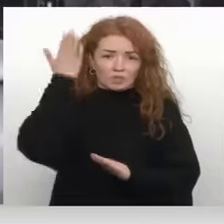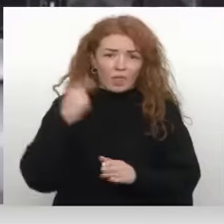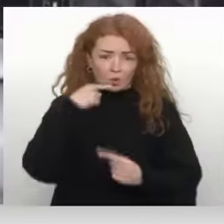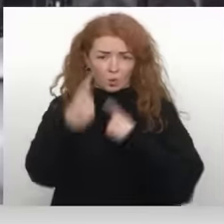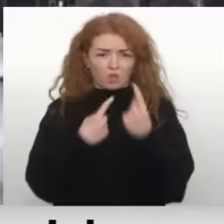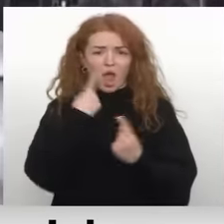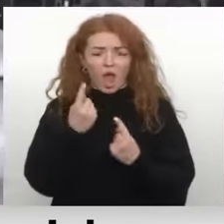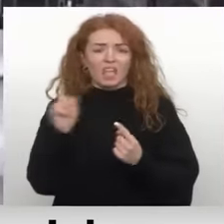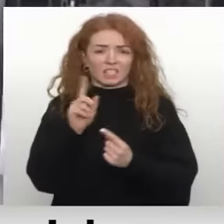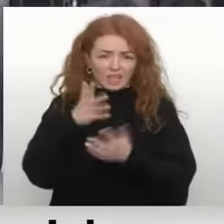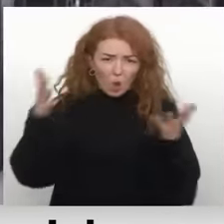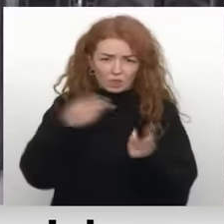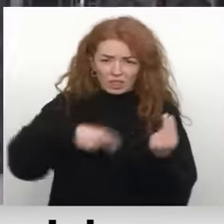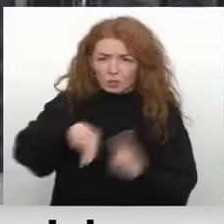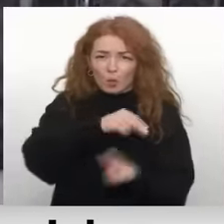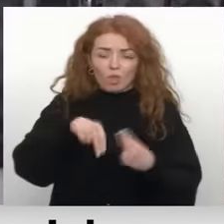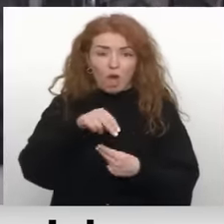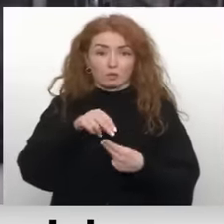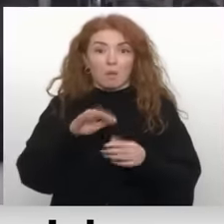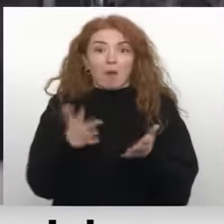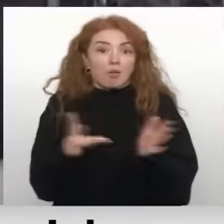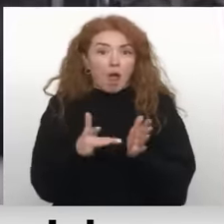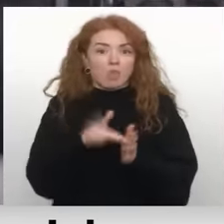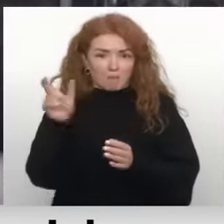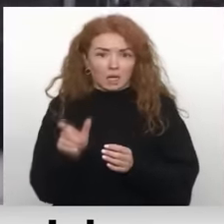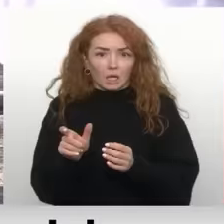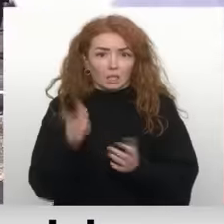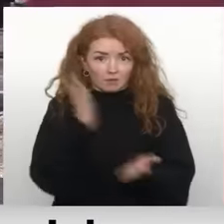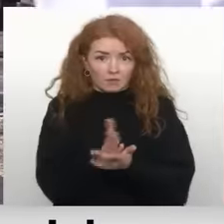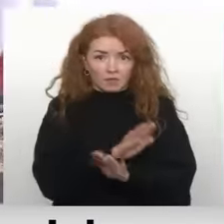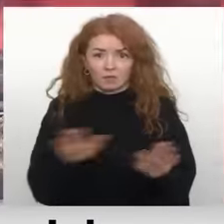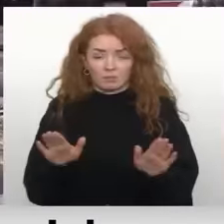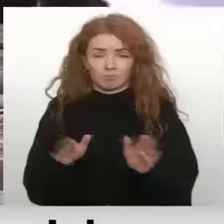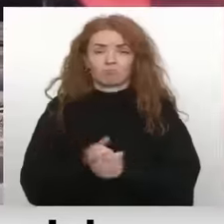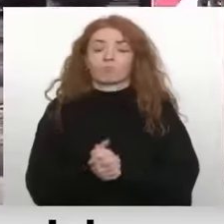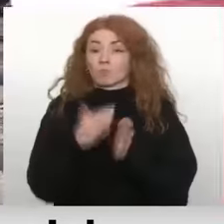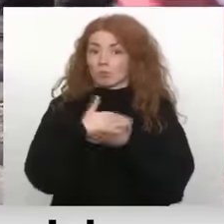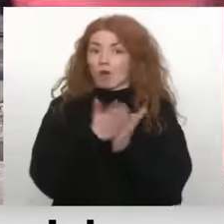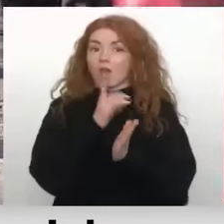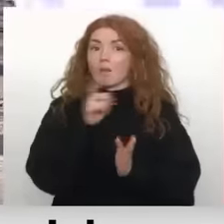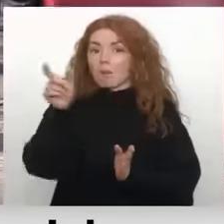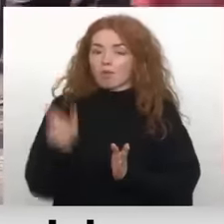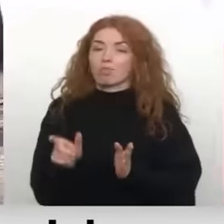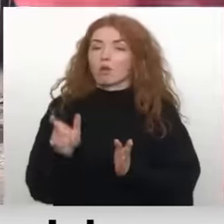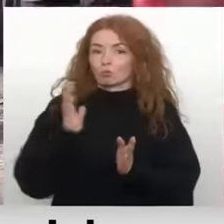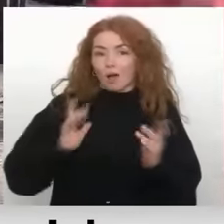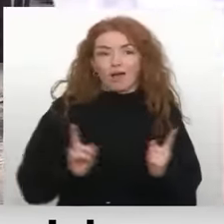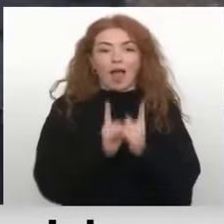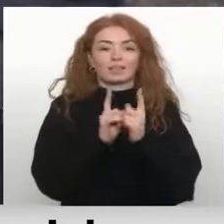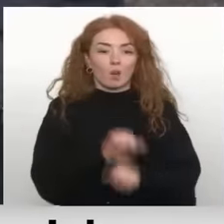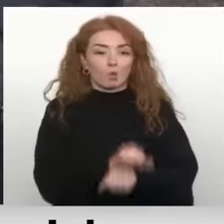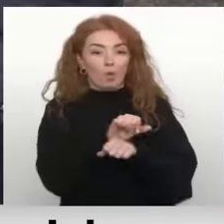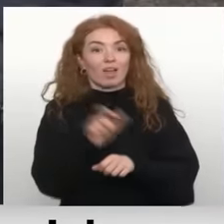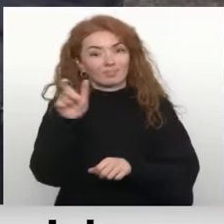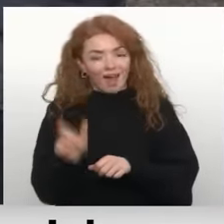ir diskutēts un vēl ir, bet nu, kādā brīdī tā strīpa ir jāpavelt. Daļa liepājnieku ielās sagaidīja protestētājus,